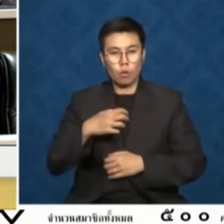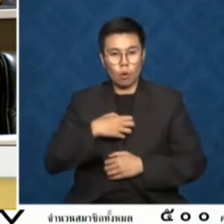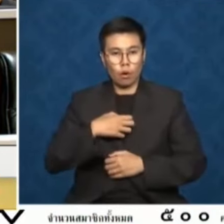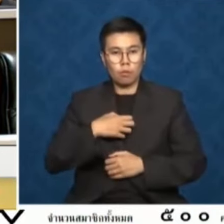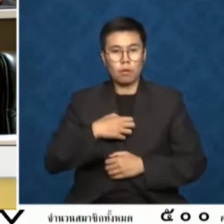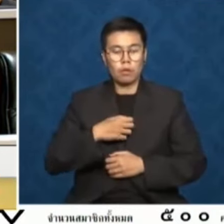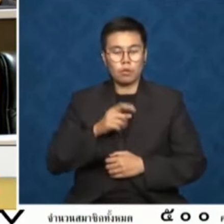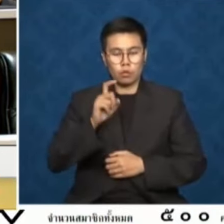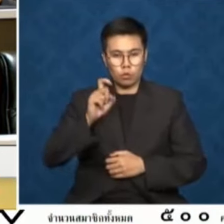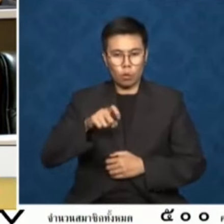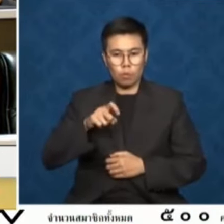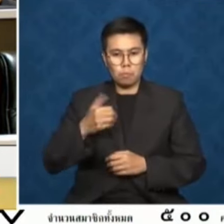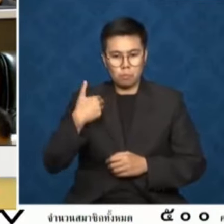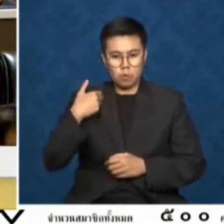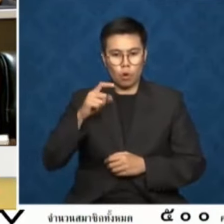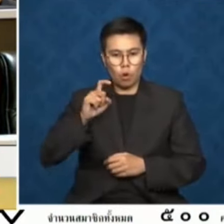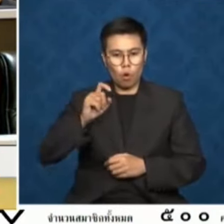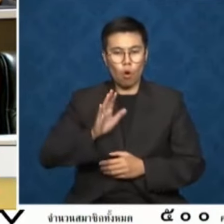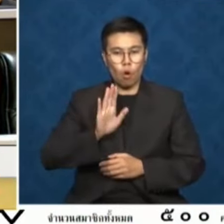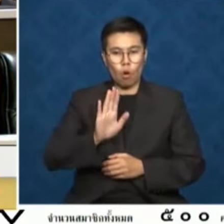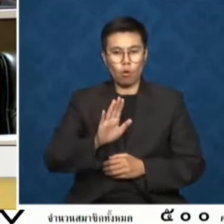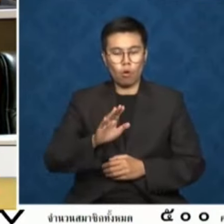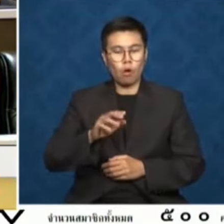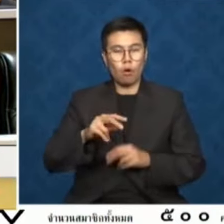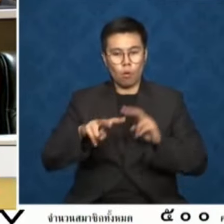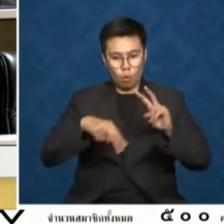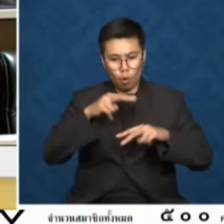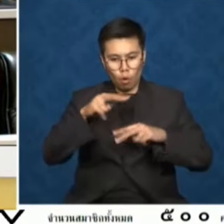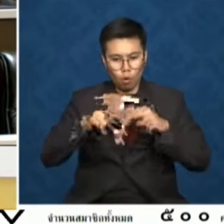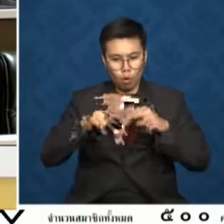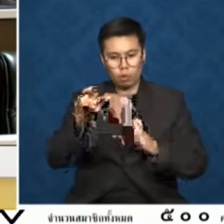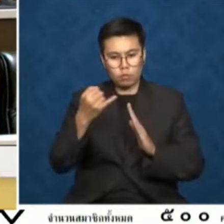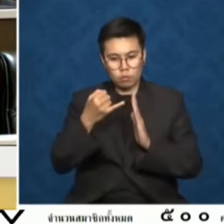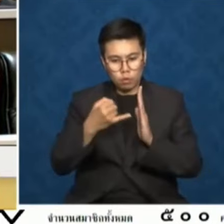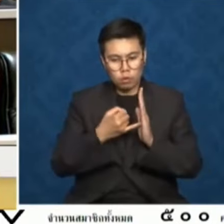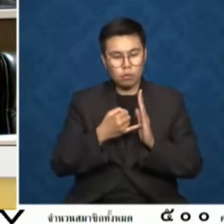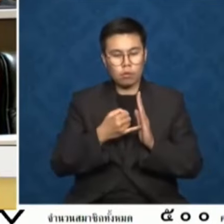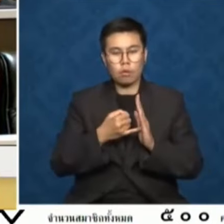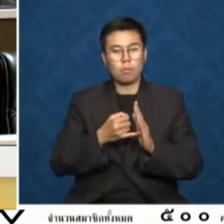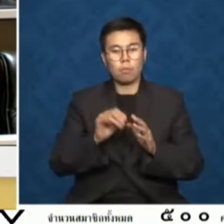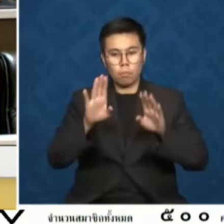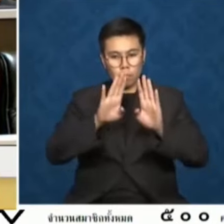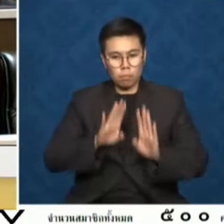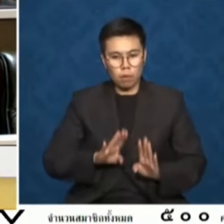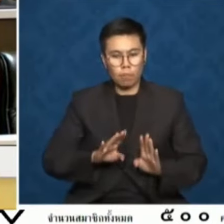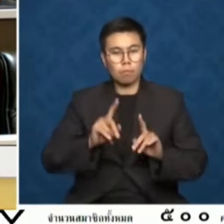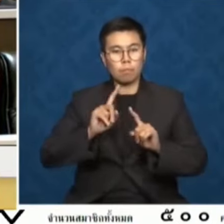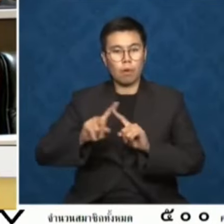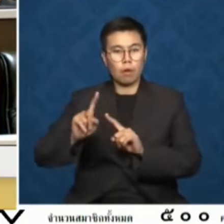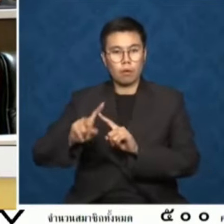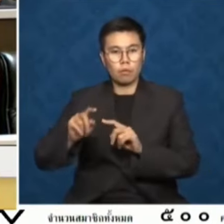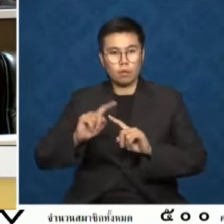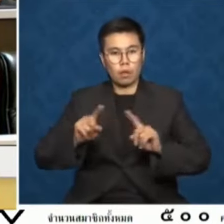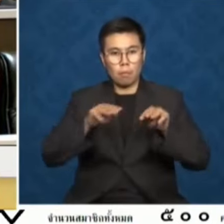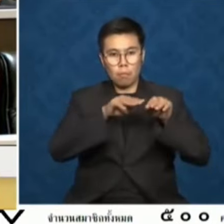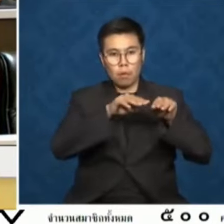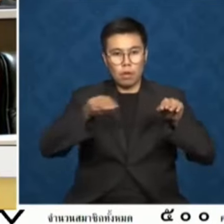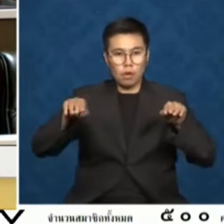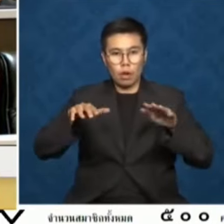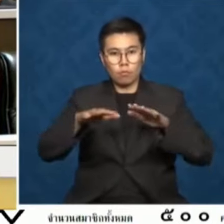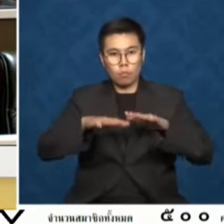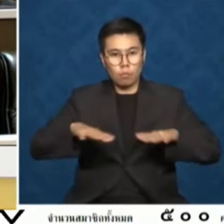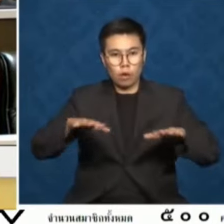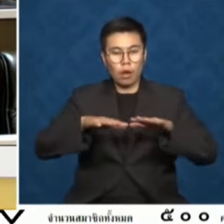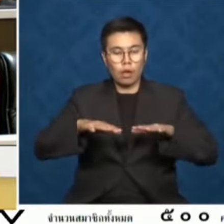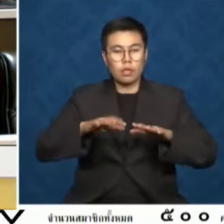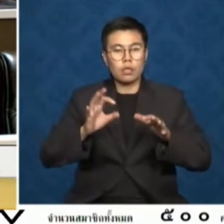ความจำเป็นขององค์กรปกครองส่วนท้องถิ่นแต่ละรูปแบบแต่ยังคงอยู่ภายใต้มาตรฐานทั่วไปที่เกี่ย